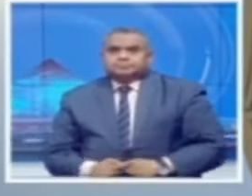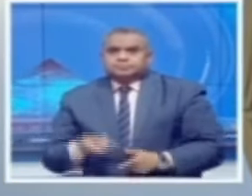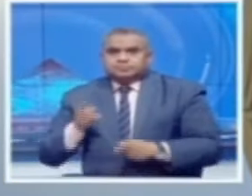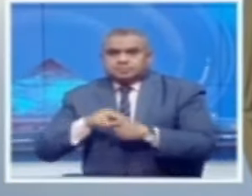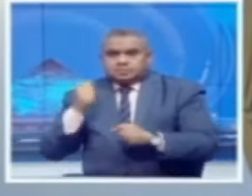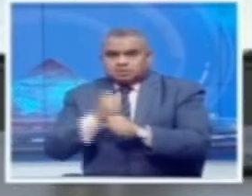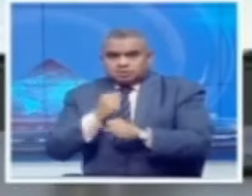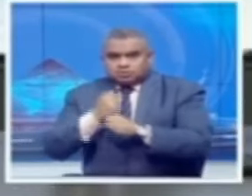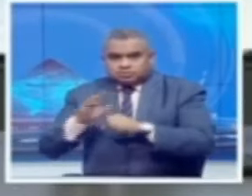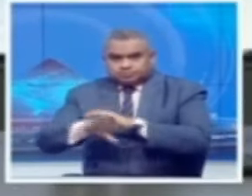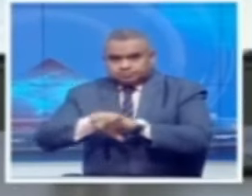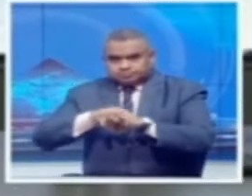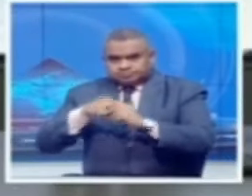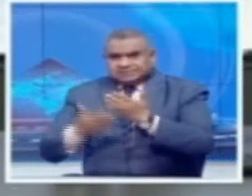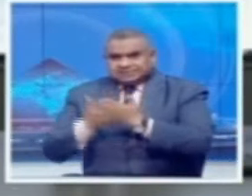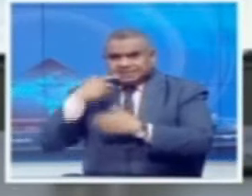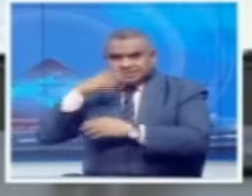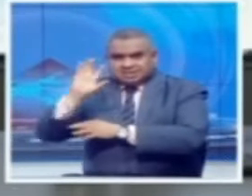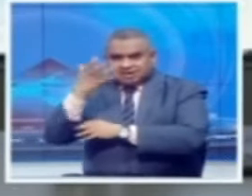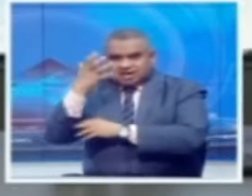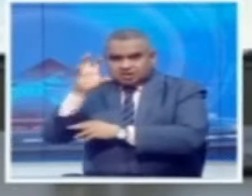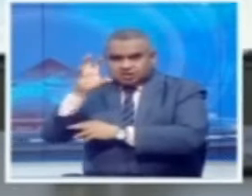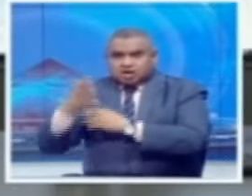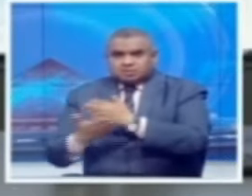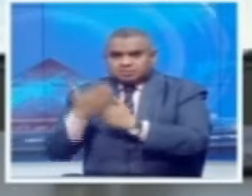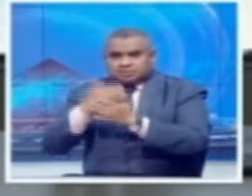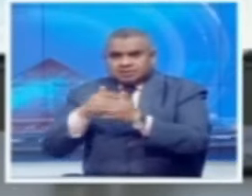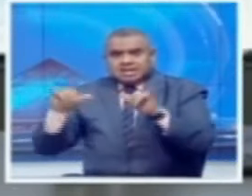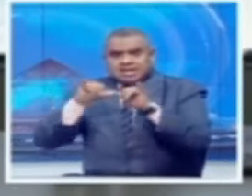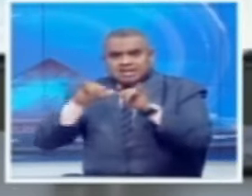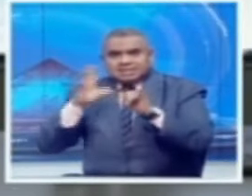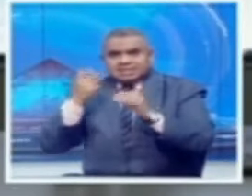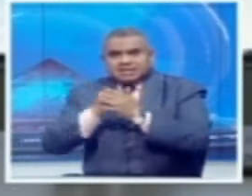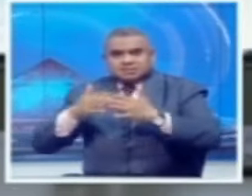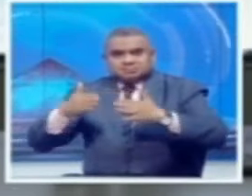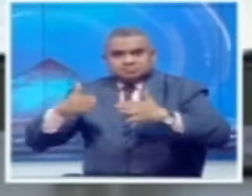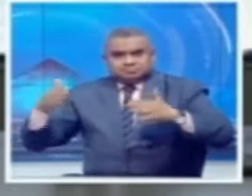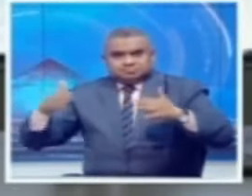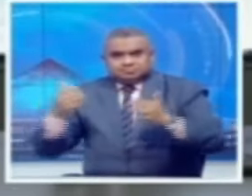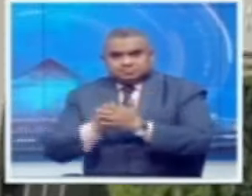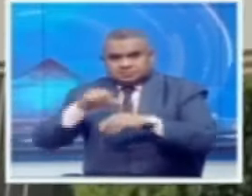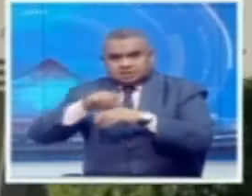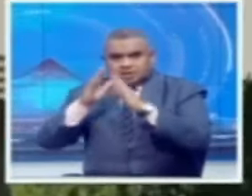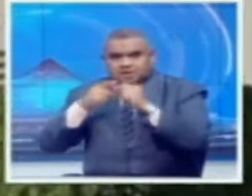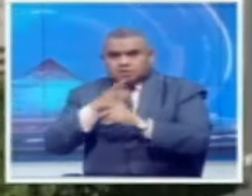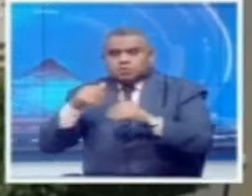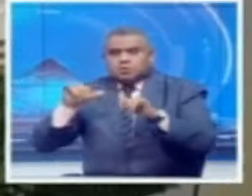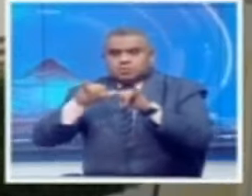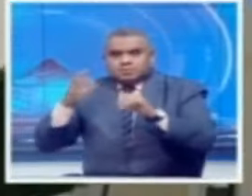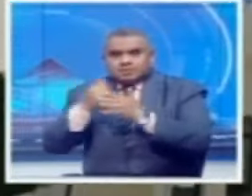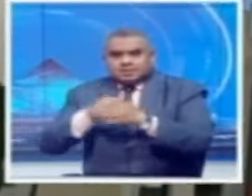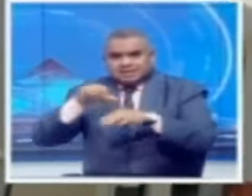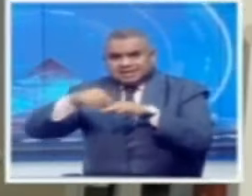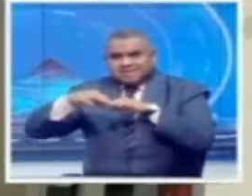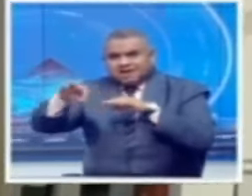كما تشمل إمكانات القمر الجديد تقديم خدمات الإنترنت عريض النطاق لتغطية جمهورية مصر العربية